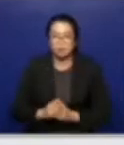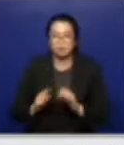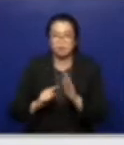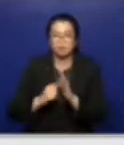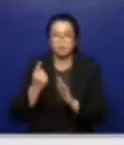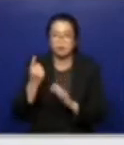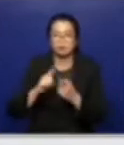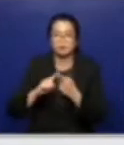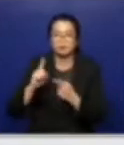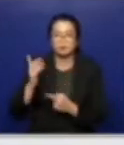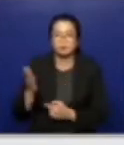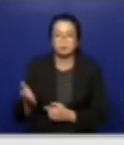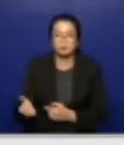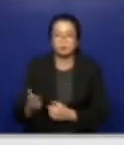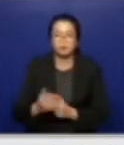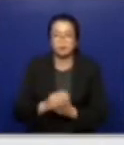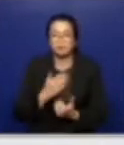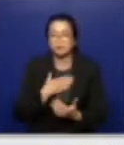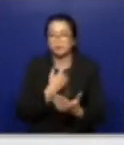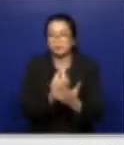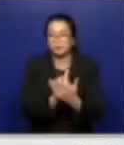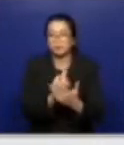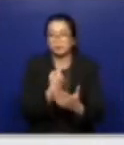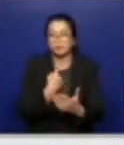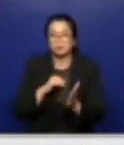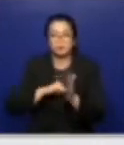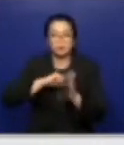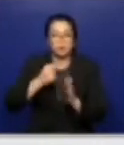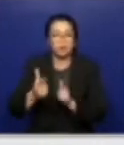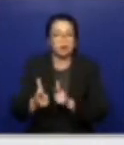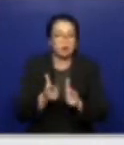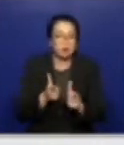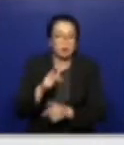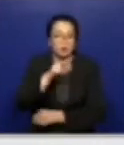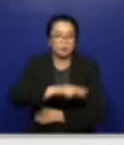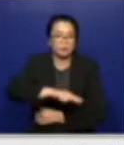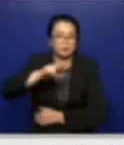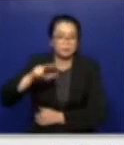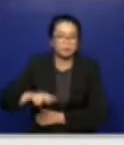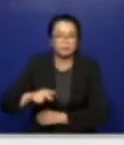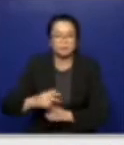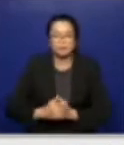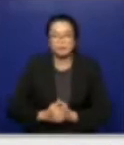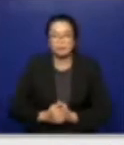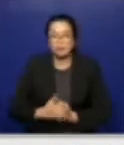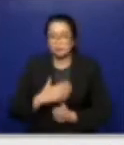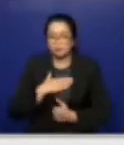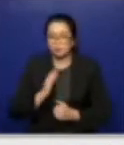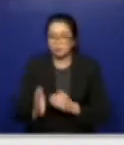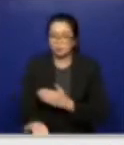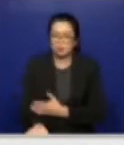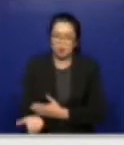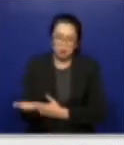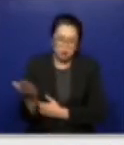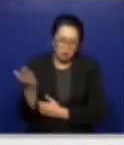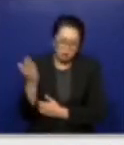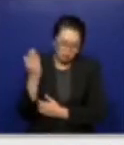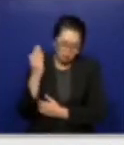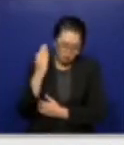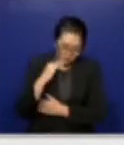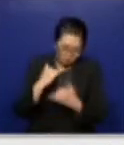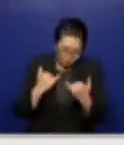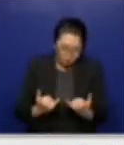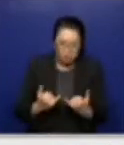ชลันทิมสุวรรณสมาชิกสภาผู้แทนราษฎรจังหวัดเลยพรรคเพื่อไทยครับท่านประธานครับตั้งแต่เช้าเราได้มีการ